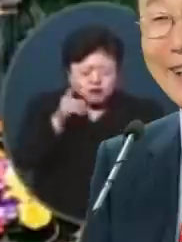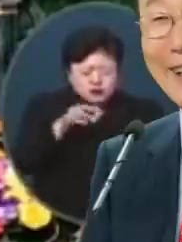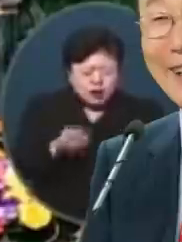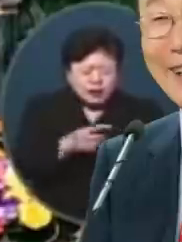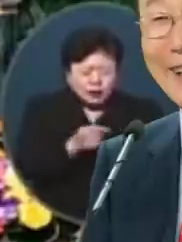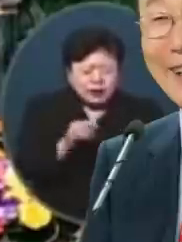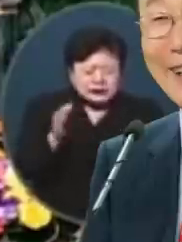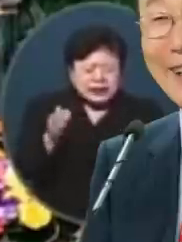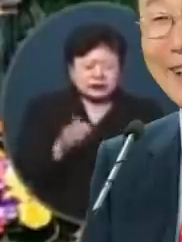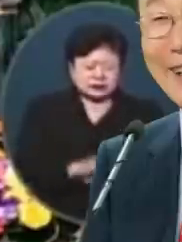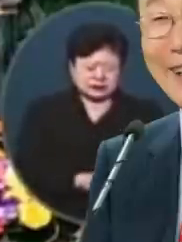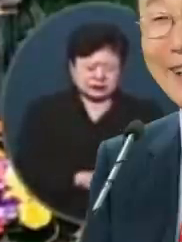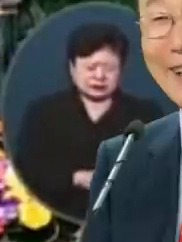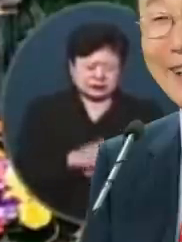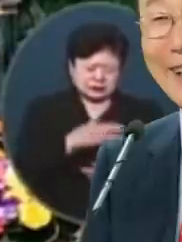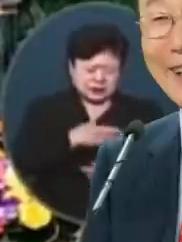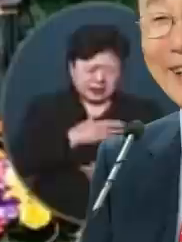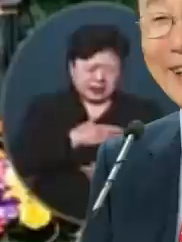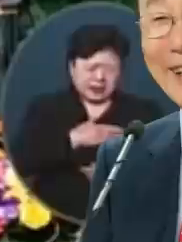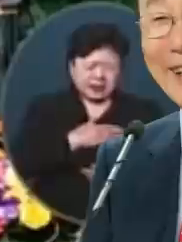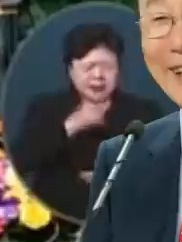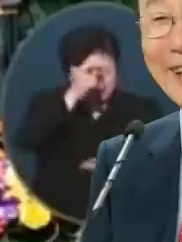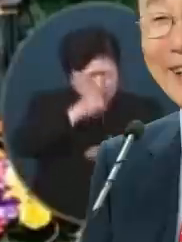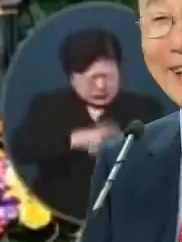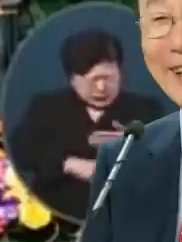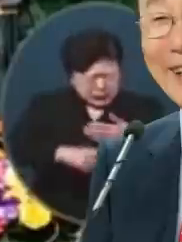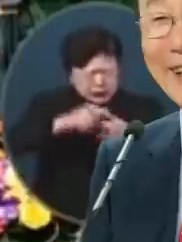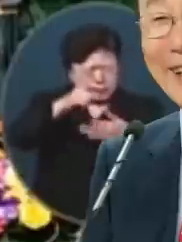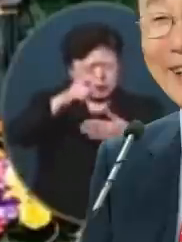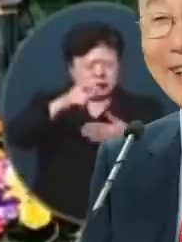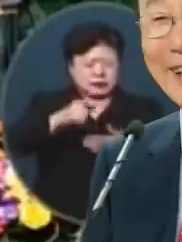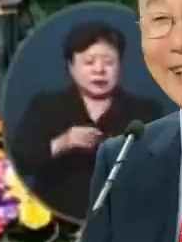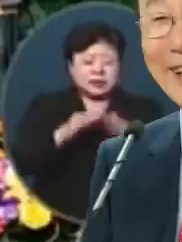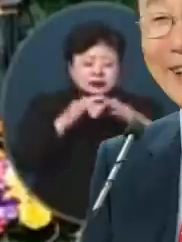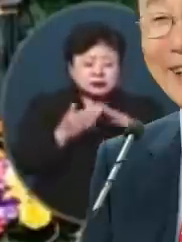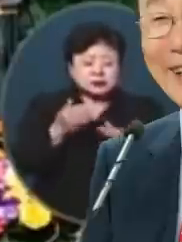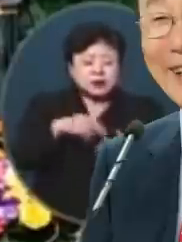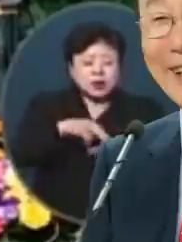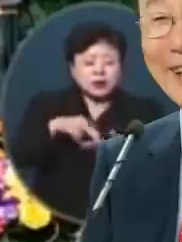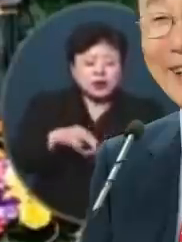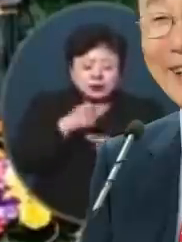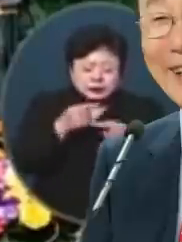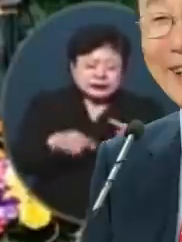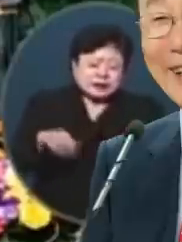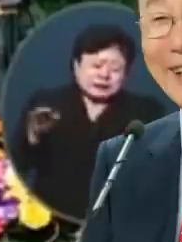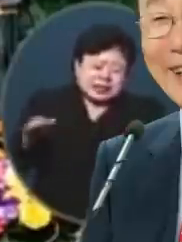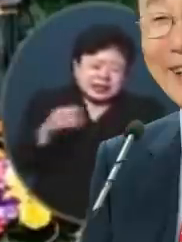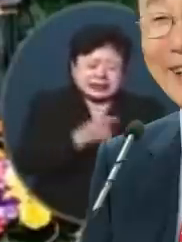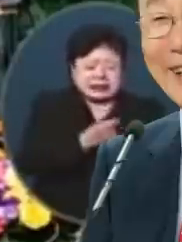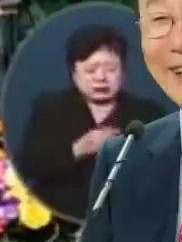되어 싸우며 내가 밤을 새우니 지붕 위에 외로운 참새 같으니이다.